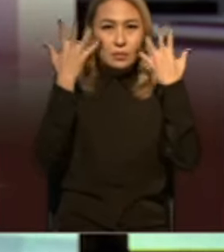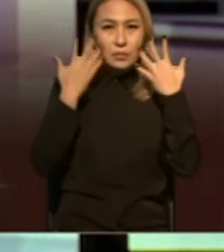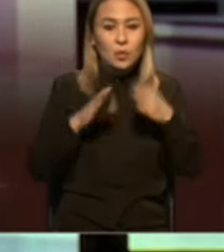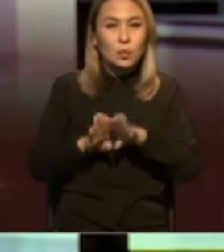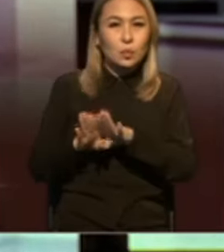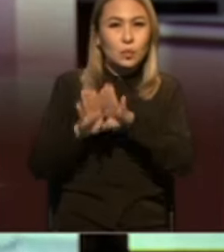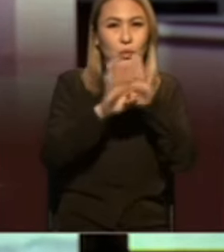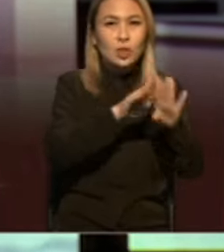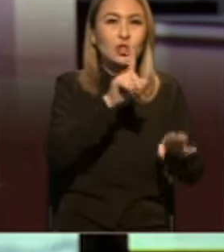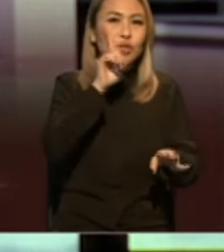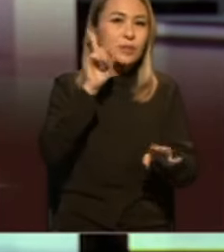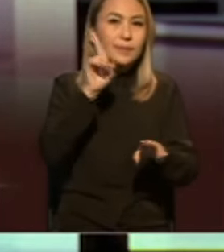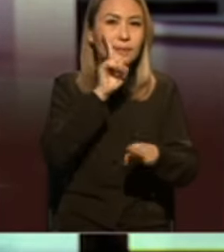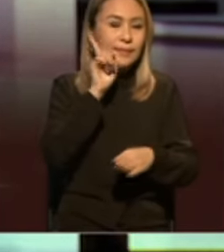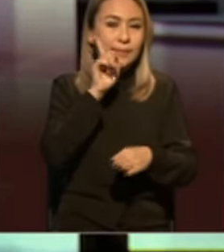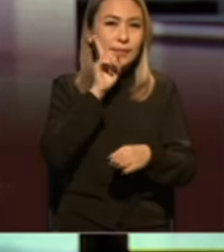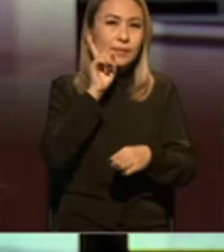түркі жастарын